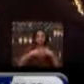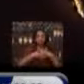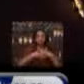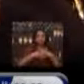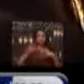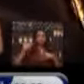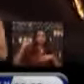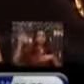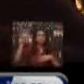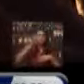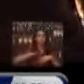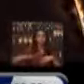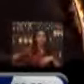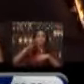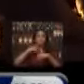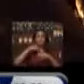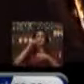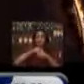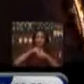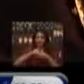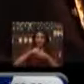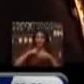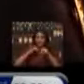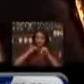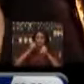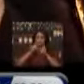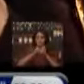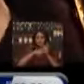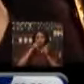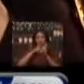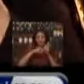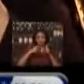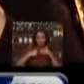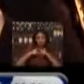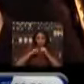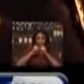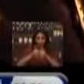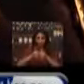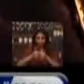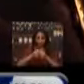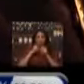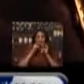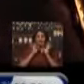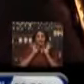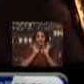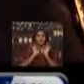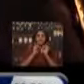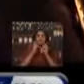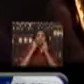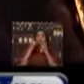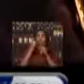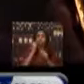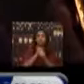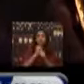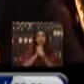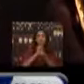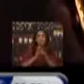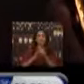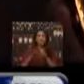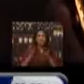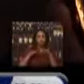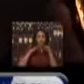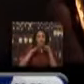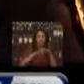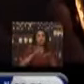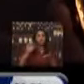احنا رحت انتخبت كذا مره، لكن ما فيش رد فعل مع